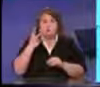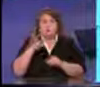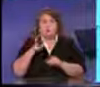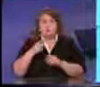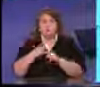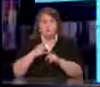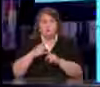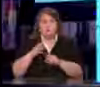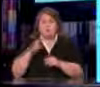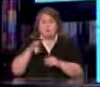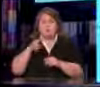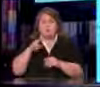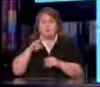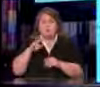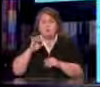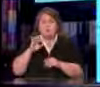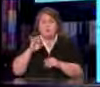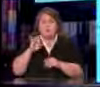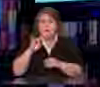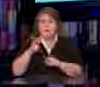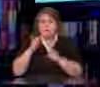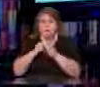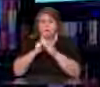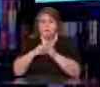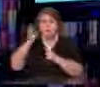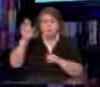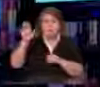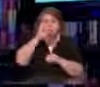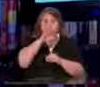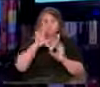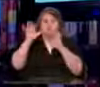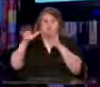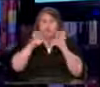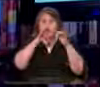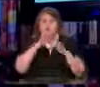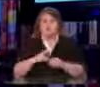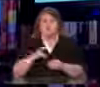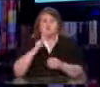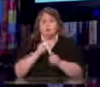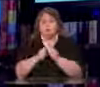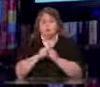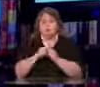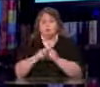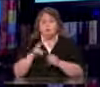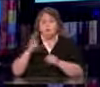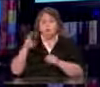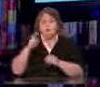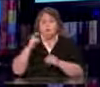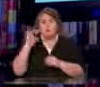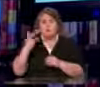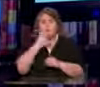два прибора на каждом склоне? Обратите внимание, что у них на каждом склоне по два